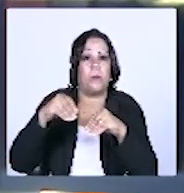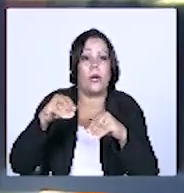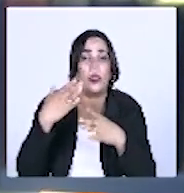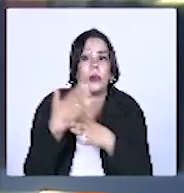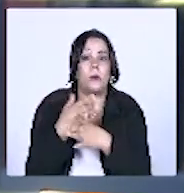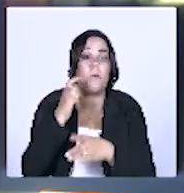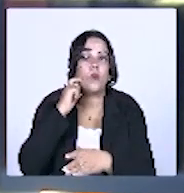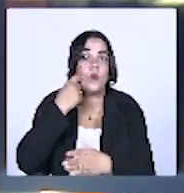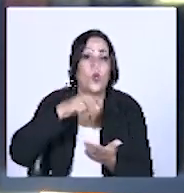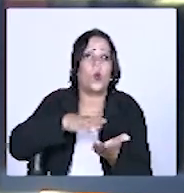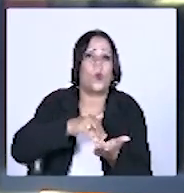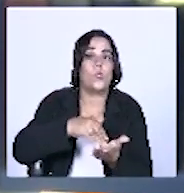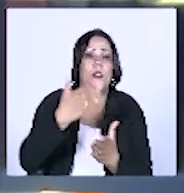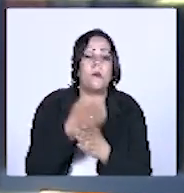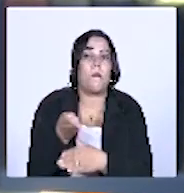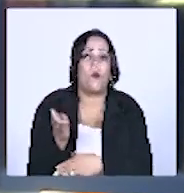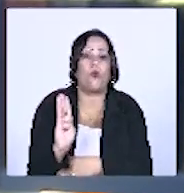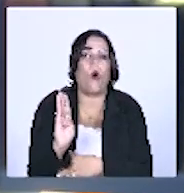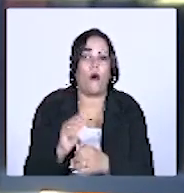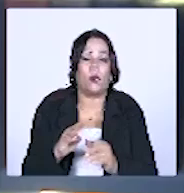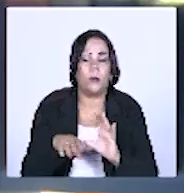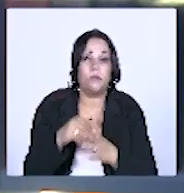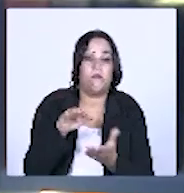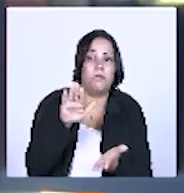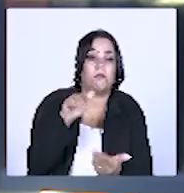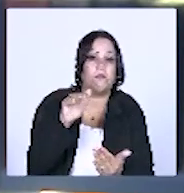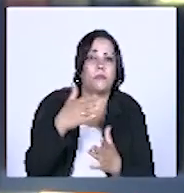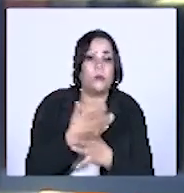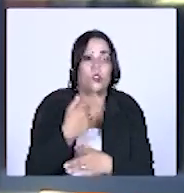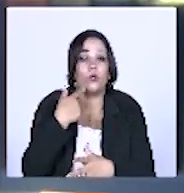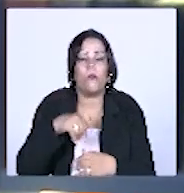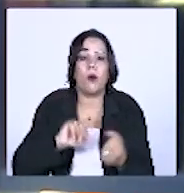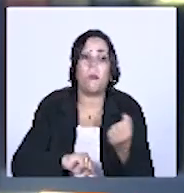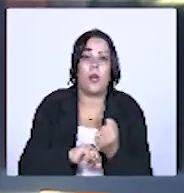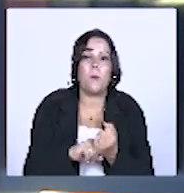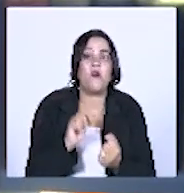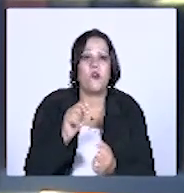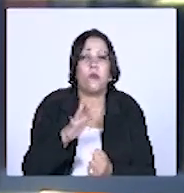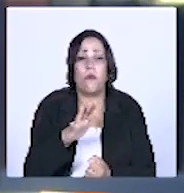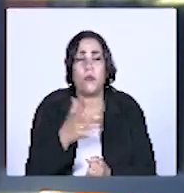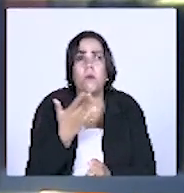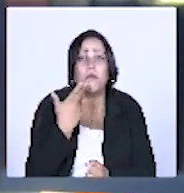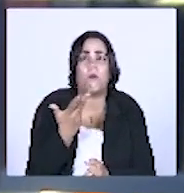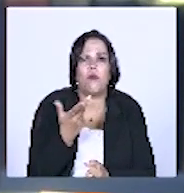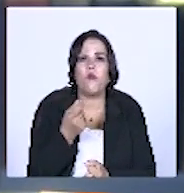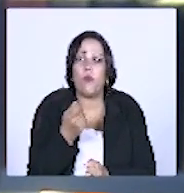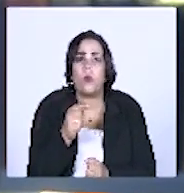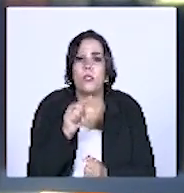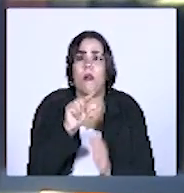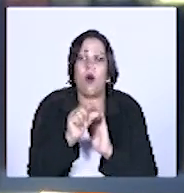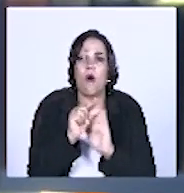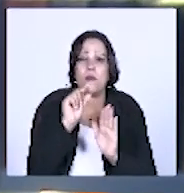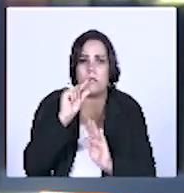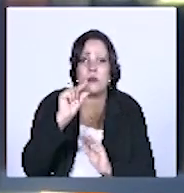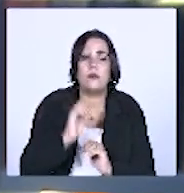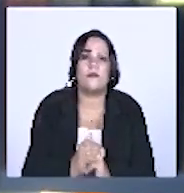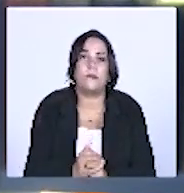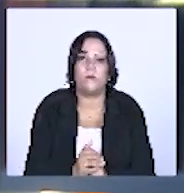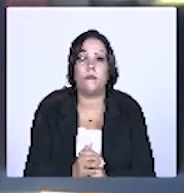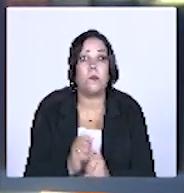بيحصل شهريا على مجموعه من السلع المدعمه في حدود مبلغ نقدي معين